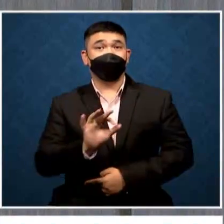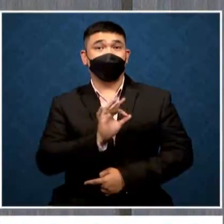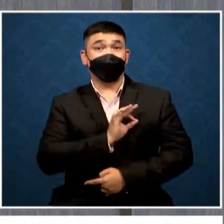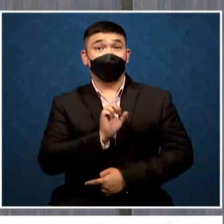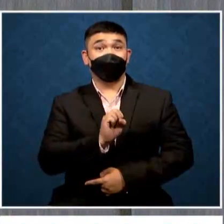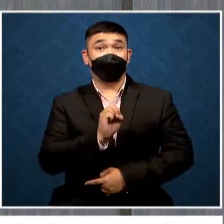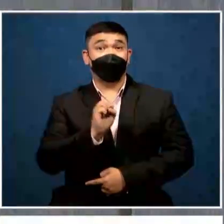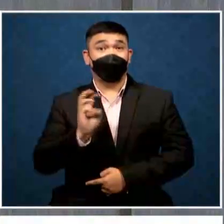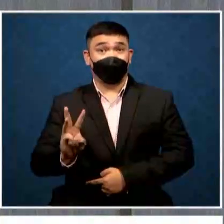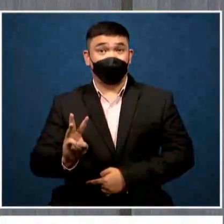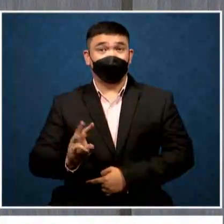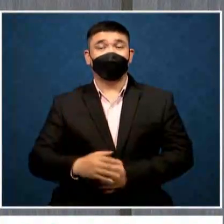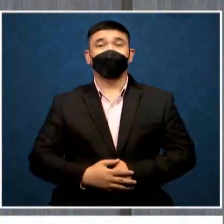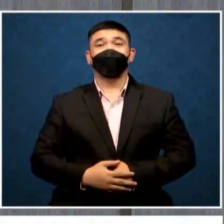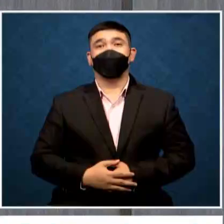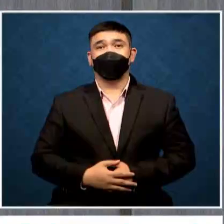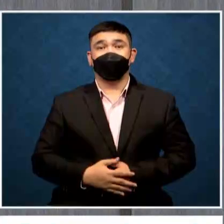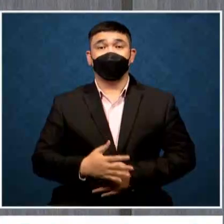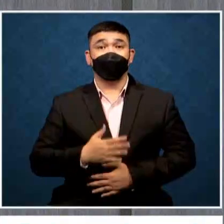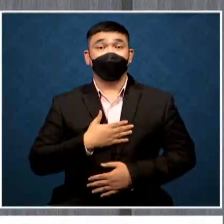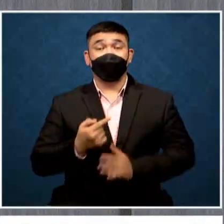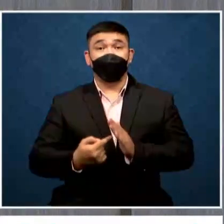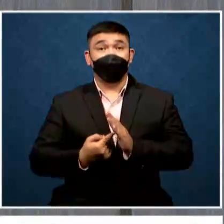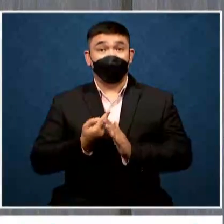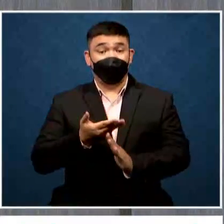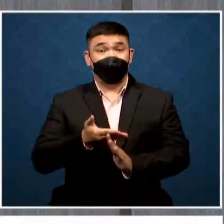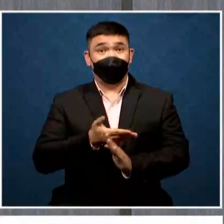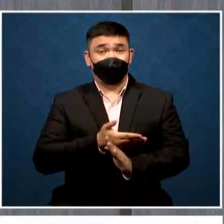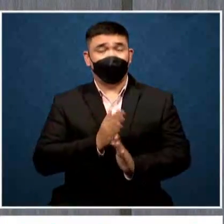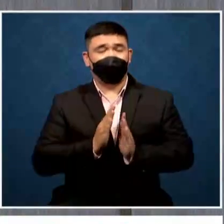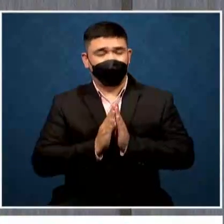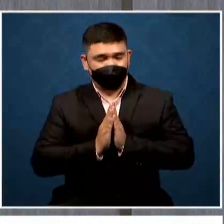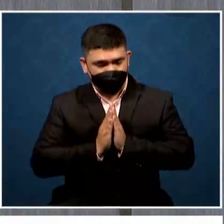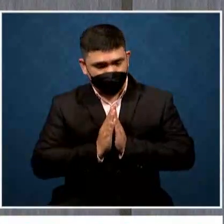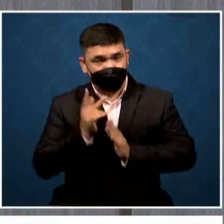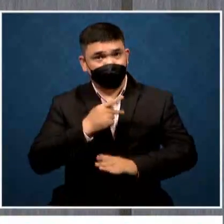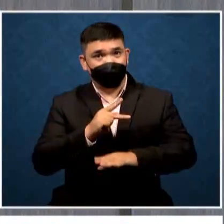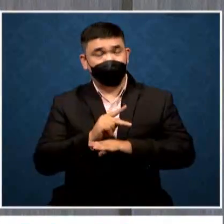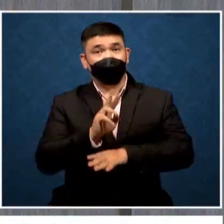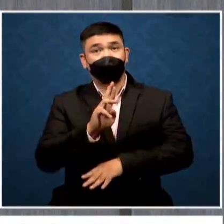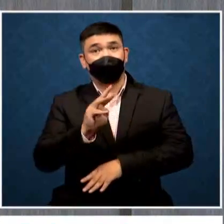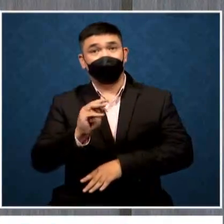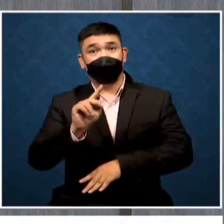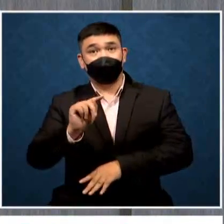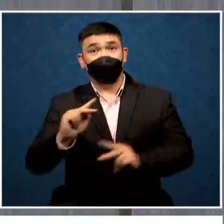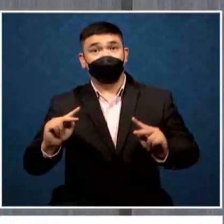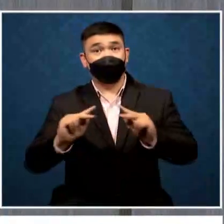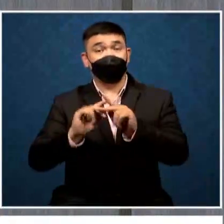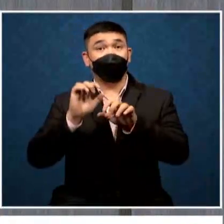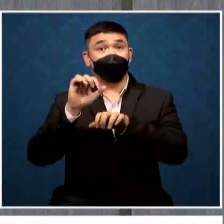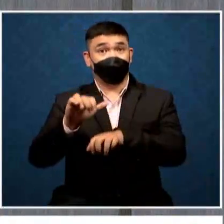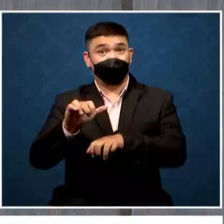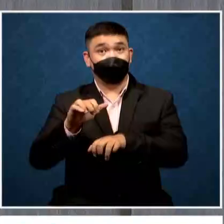าเบื้องต้นต้องขอกราบขอบพระคุณท่านรัฐมนตรีว่าการกระทรวงมหาดไท